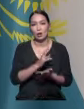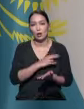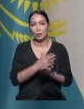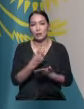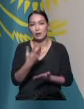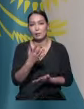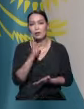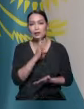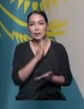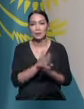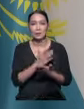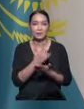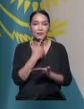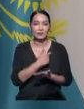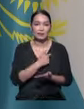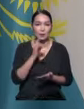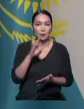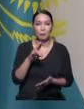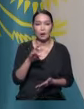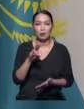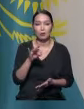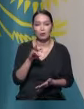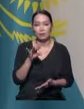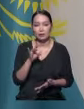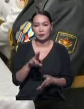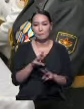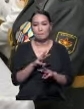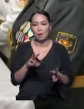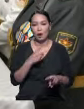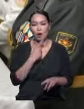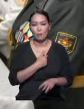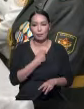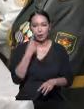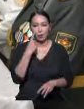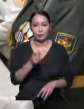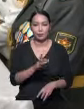имеют воинское звание полковник, отметили в Минобороны.